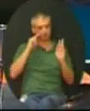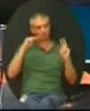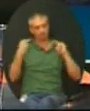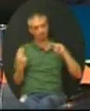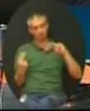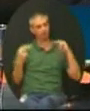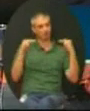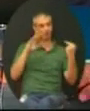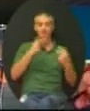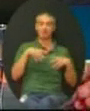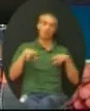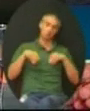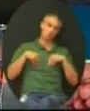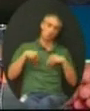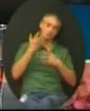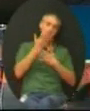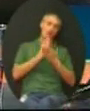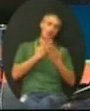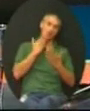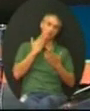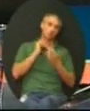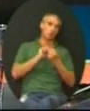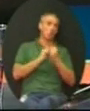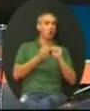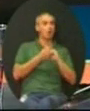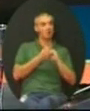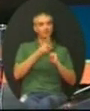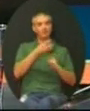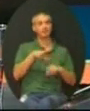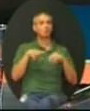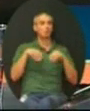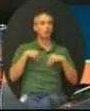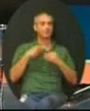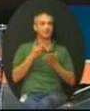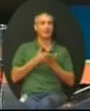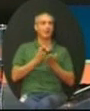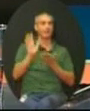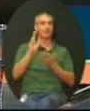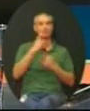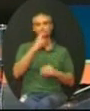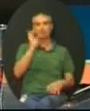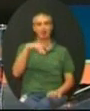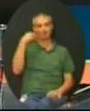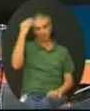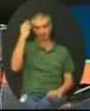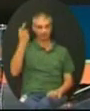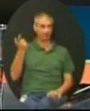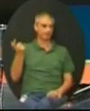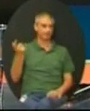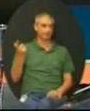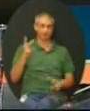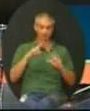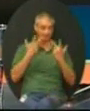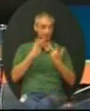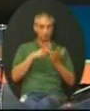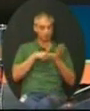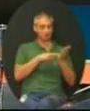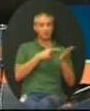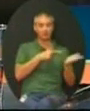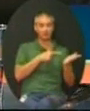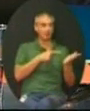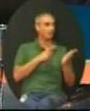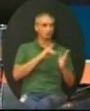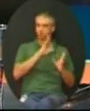מה שנקרא, האם אתה מוכן לחלק את ירושלים, או האם אתה מוכן להיפרד מ-100,000 פלסטינאים, שלדעתי בציבור, כשמציגים את זה